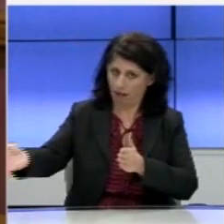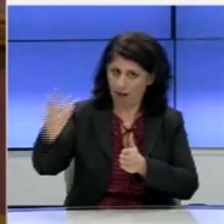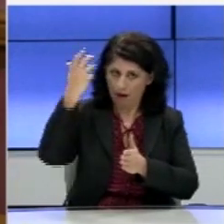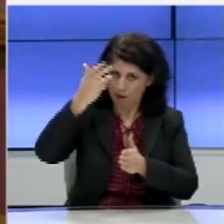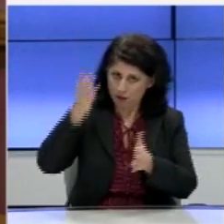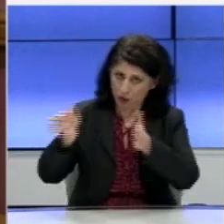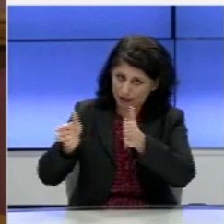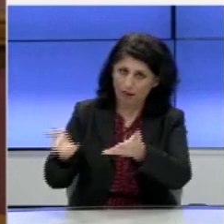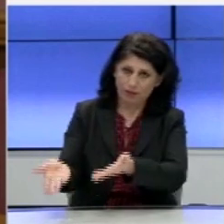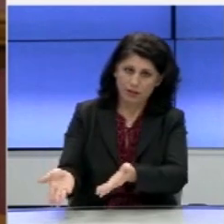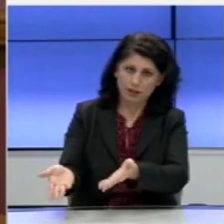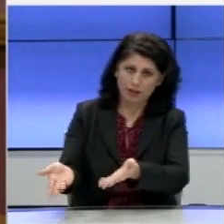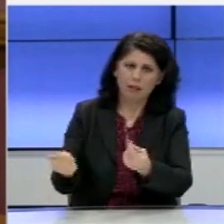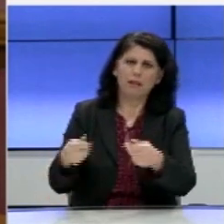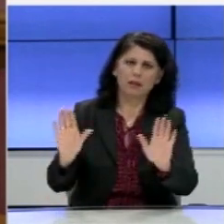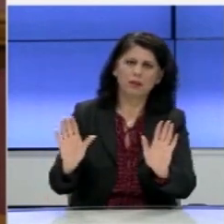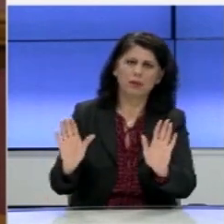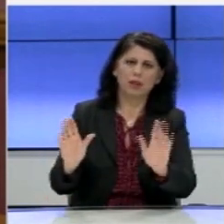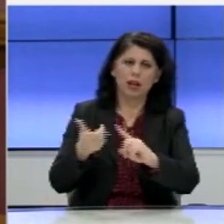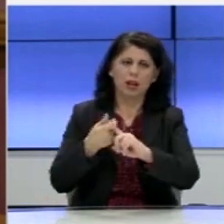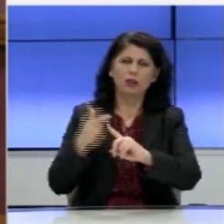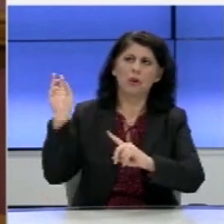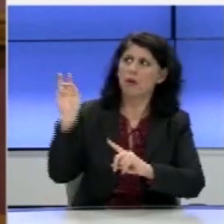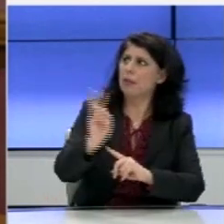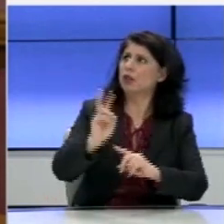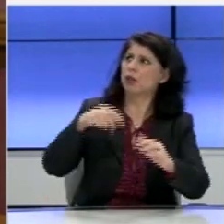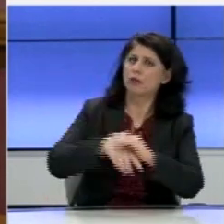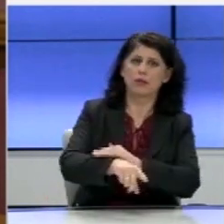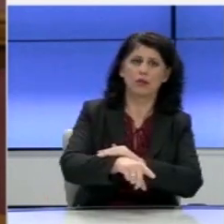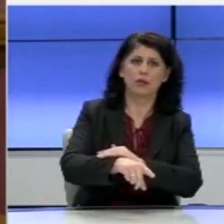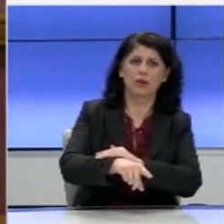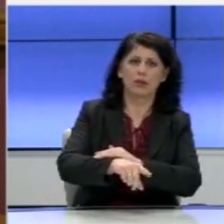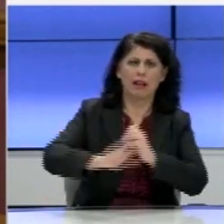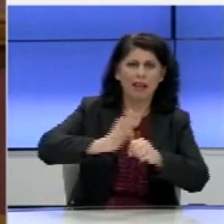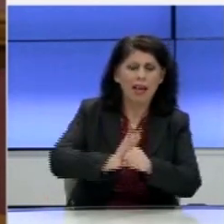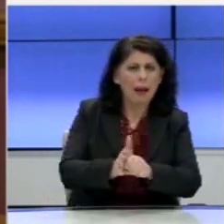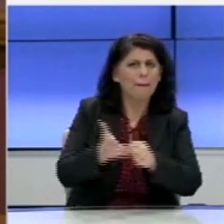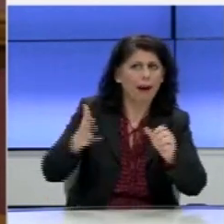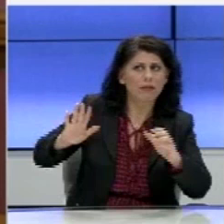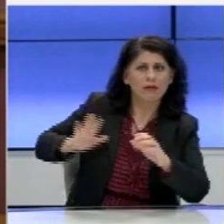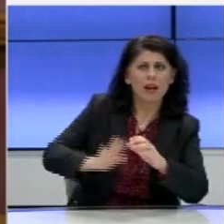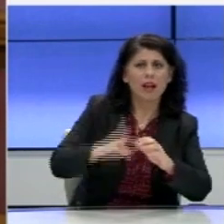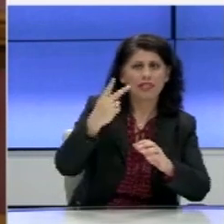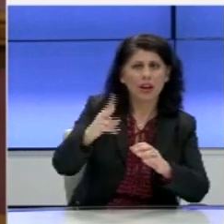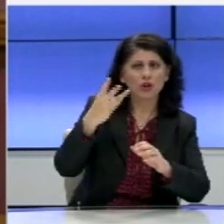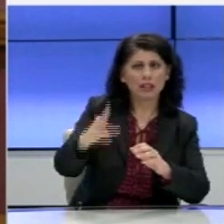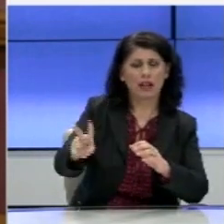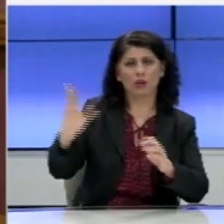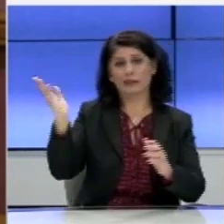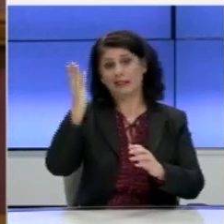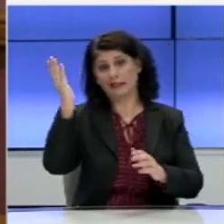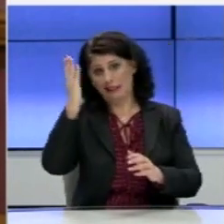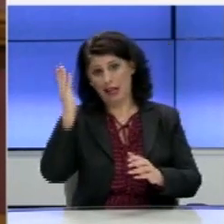επιστημονική κατεύθυνση ήταν αυτά. Δεν έκανε και μέσα μαζικής μεταφοράς. Αποσυμφόρηση. Πώς έγινε αποσυμφόρηση? Με τα 200 και 300 τάχα